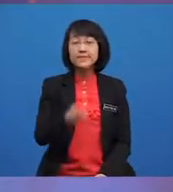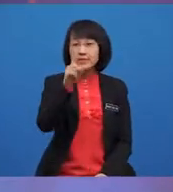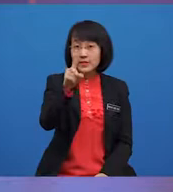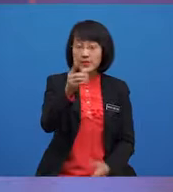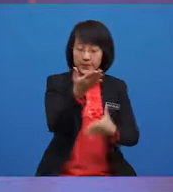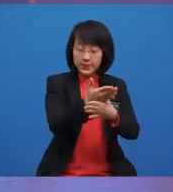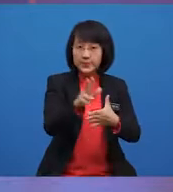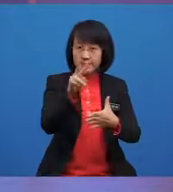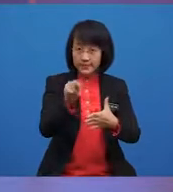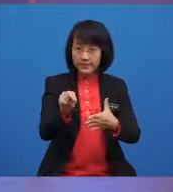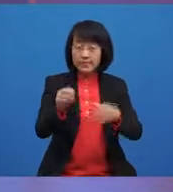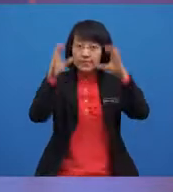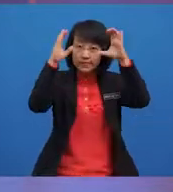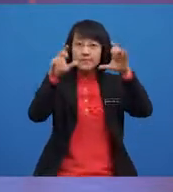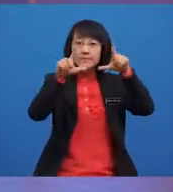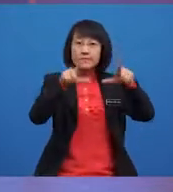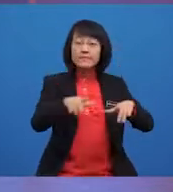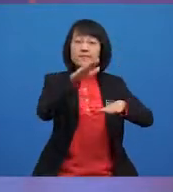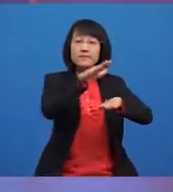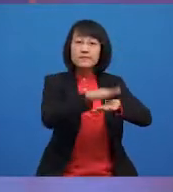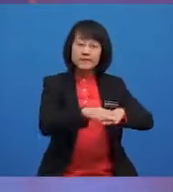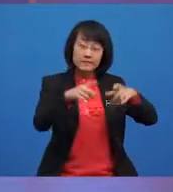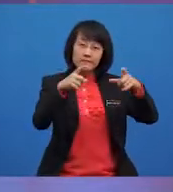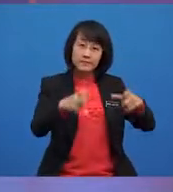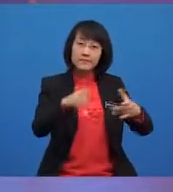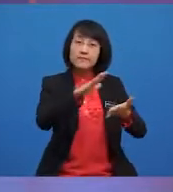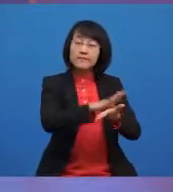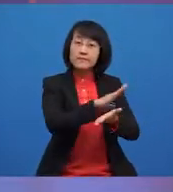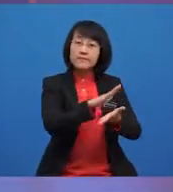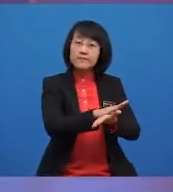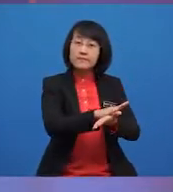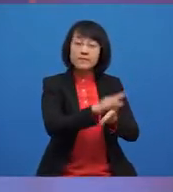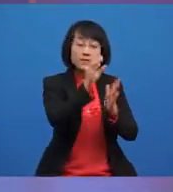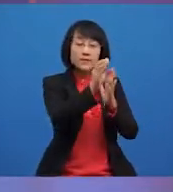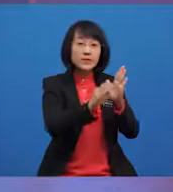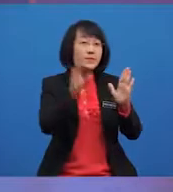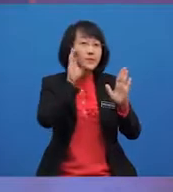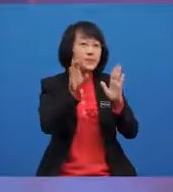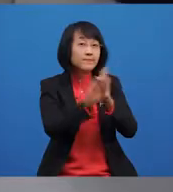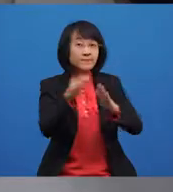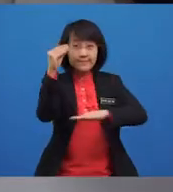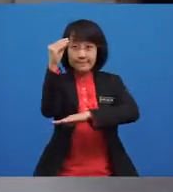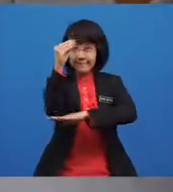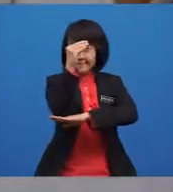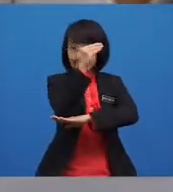1 bahagian cikgu letakkan di atas pinggan kertas bercorak dinosaur.